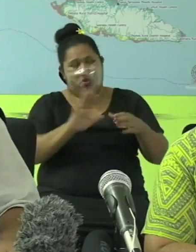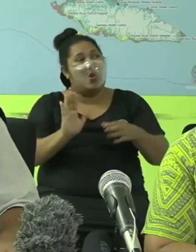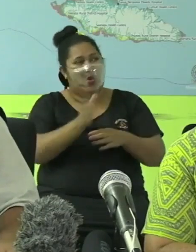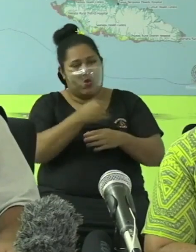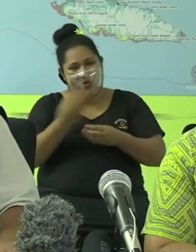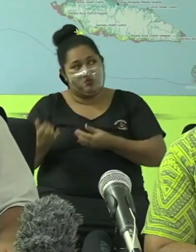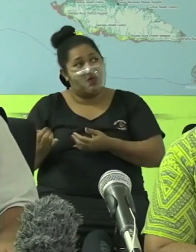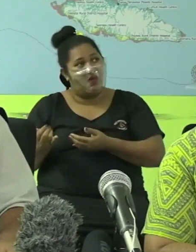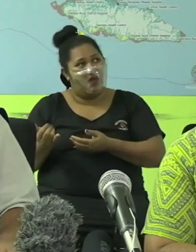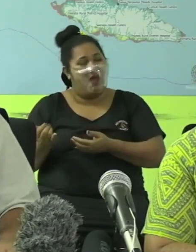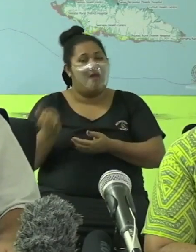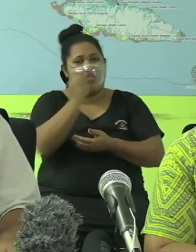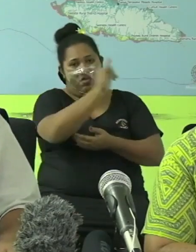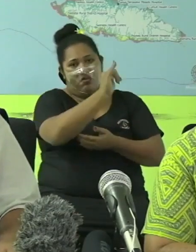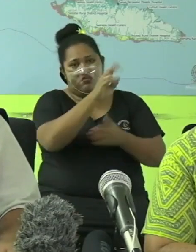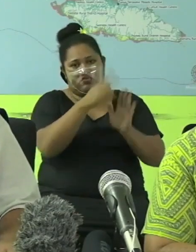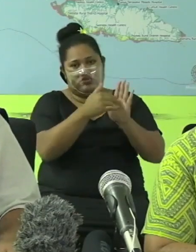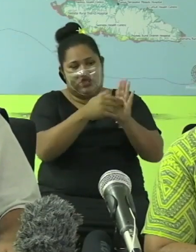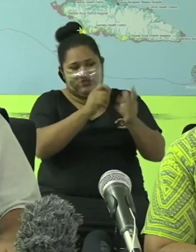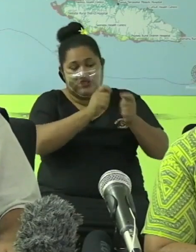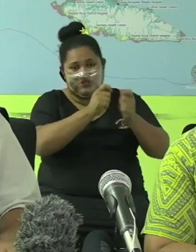mai